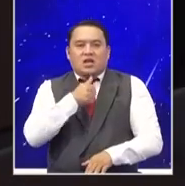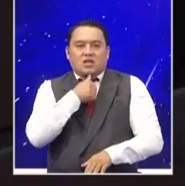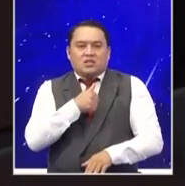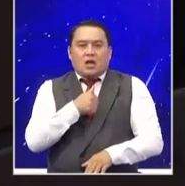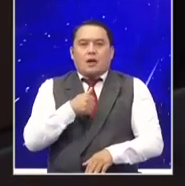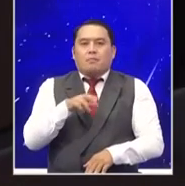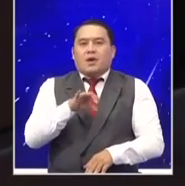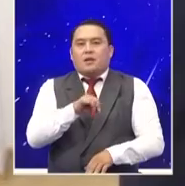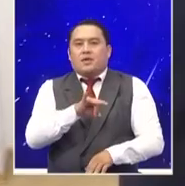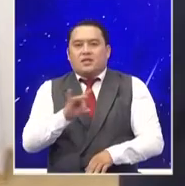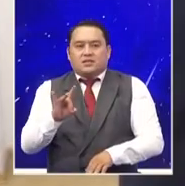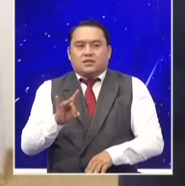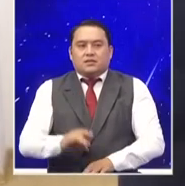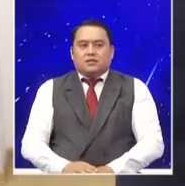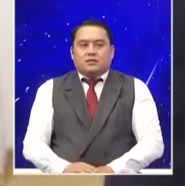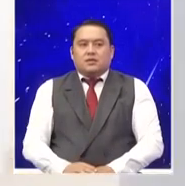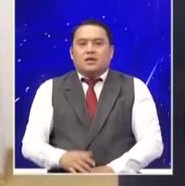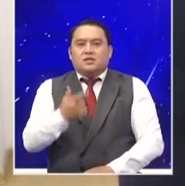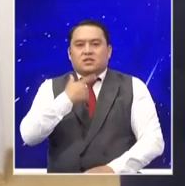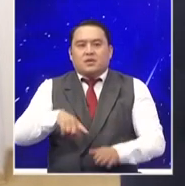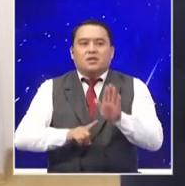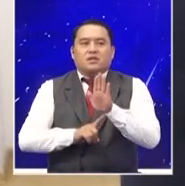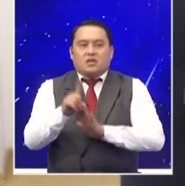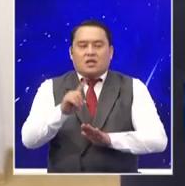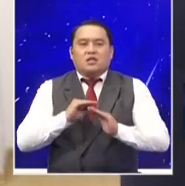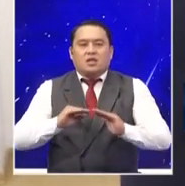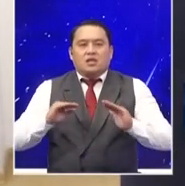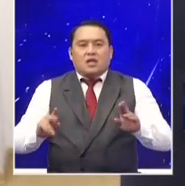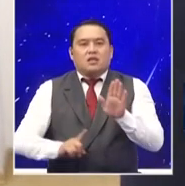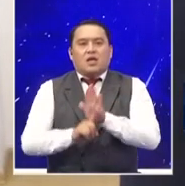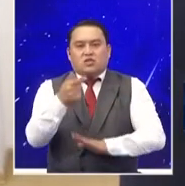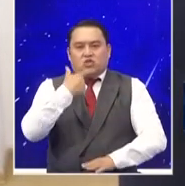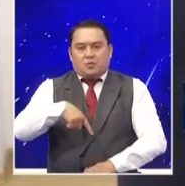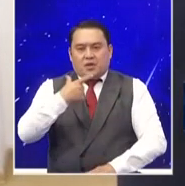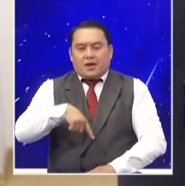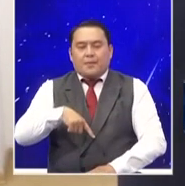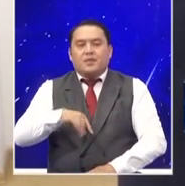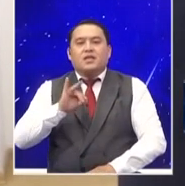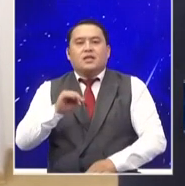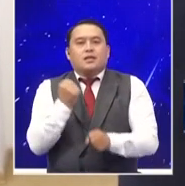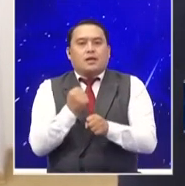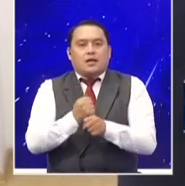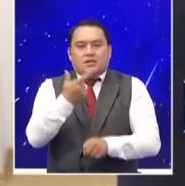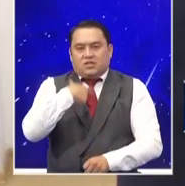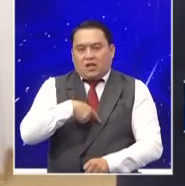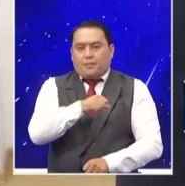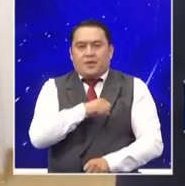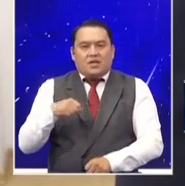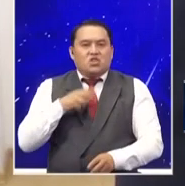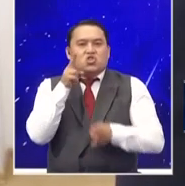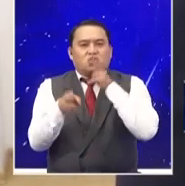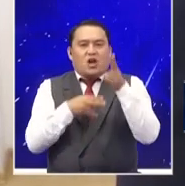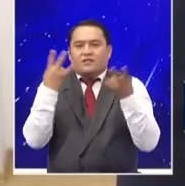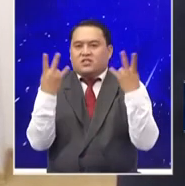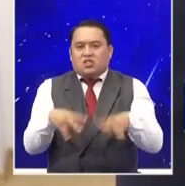силы в праймеризе. Я решил конкретно с себя начать. Я всегда детей ищу. Начните с себя и делайте сами. Не жалуйтесь ни на кого.